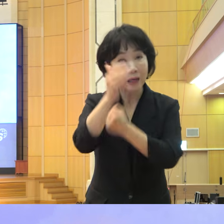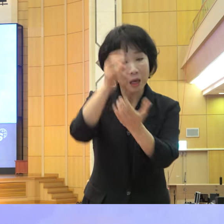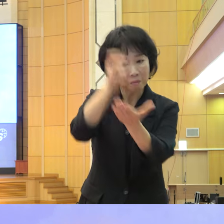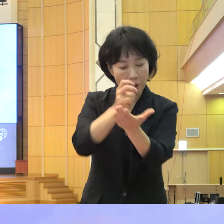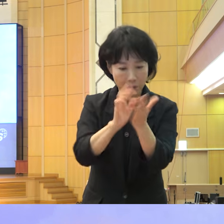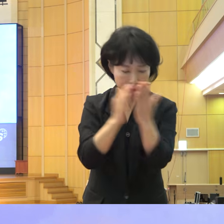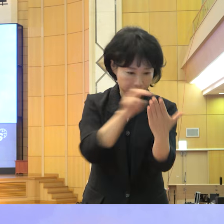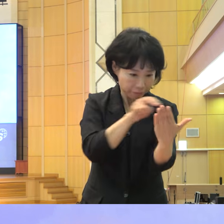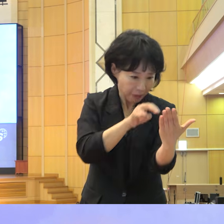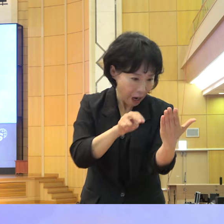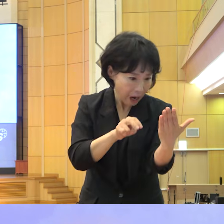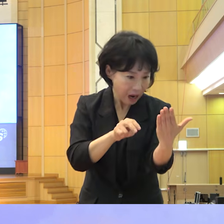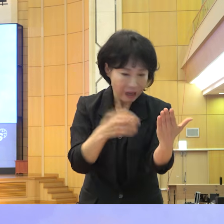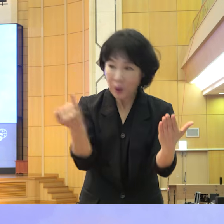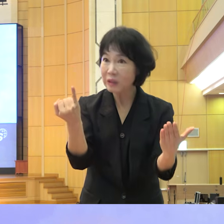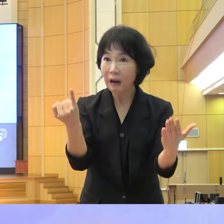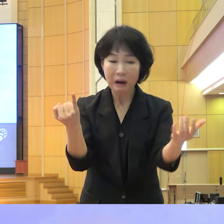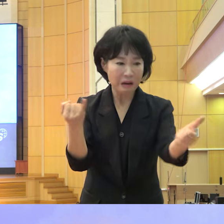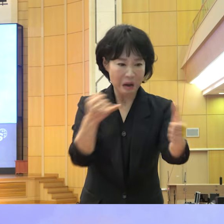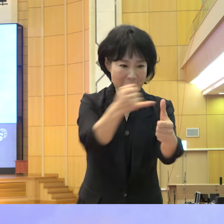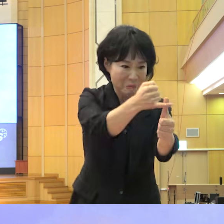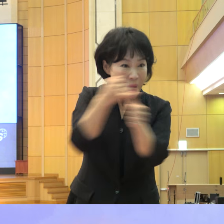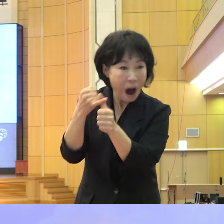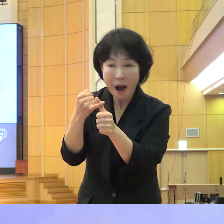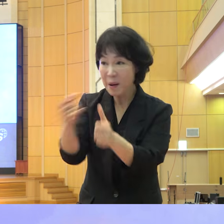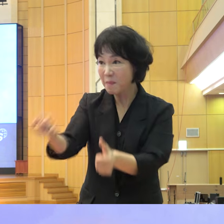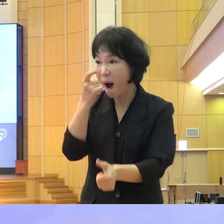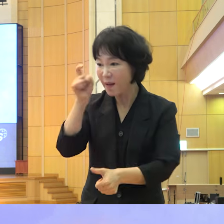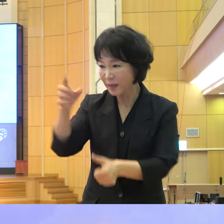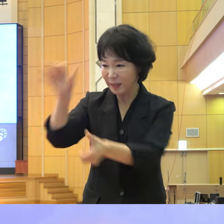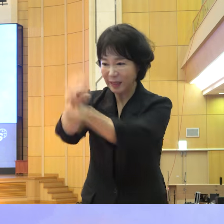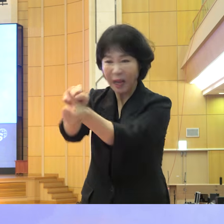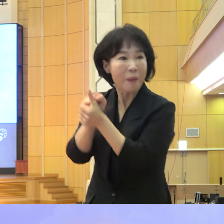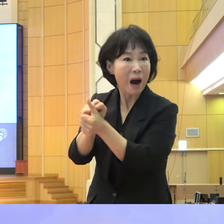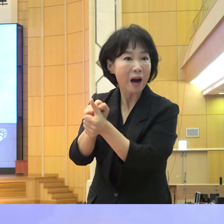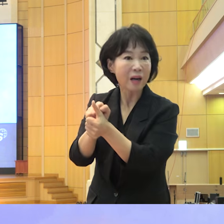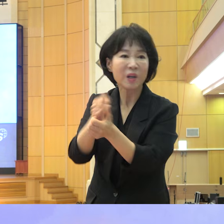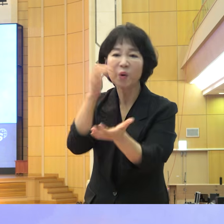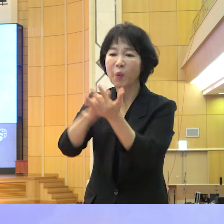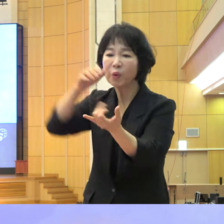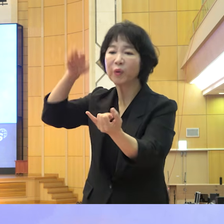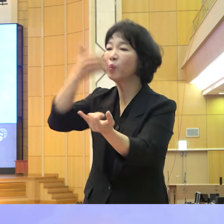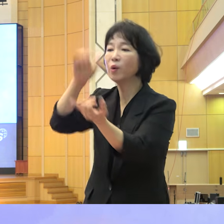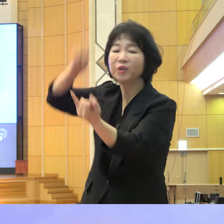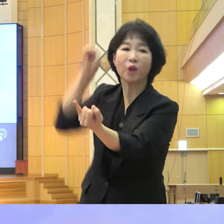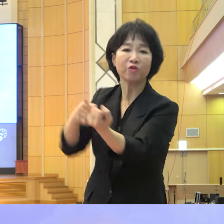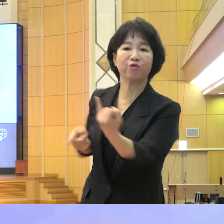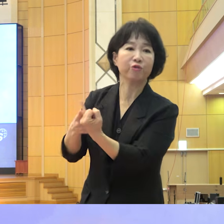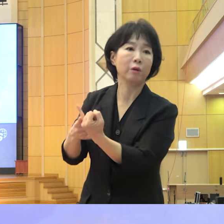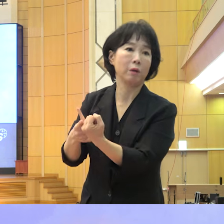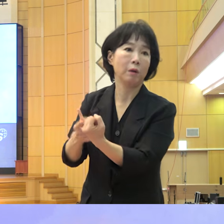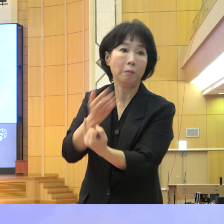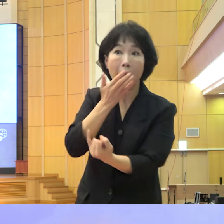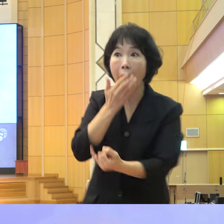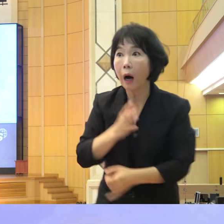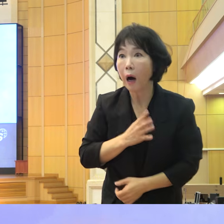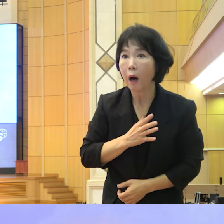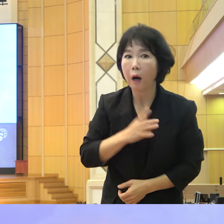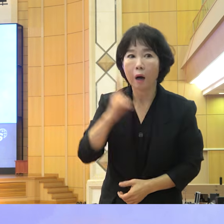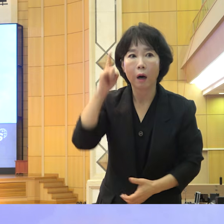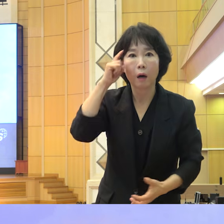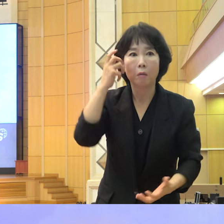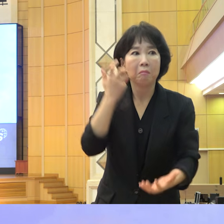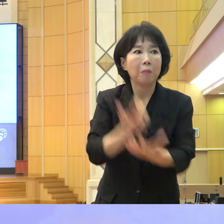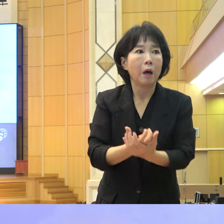율법에서 돌로 치라는 그 뜻을 알아보고 따라서 주님을 잘 믿고 섬기는 복 있는 여러분 되길